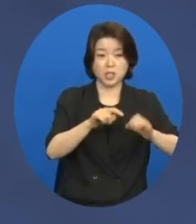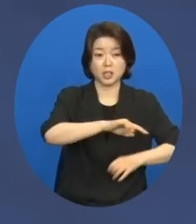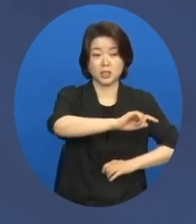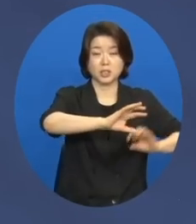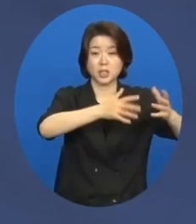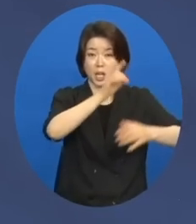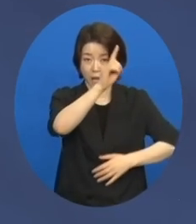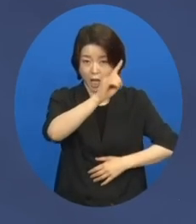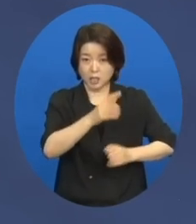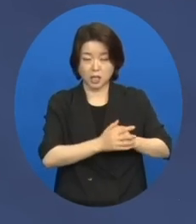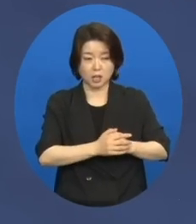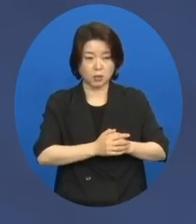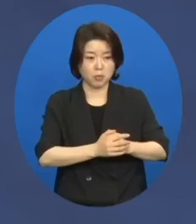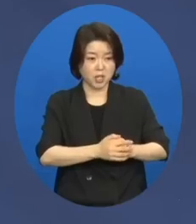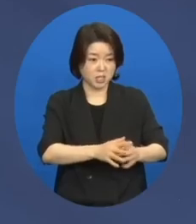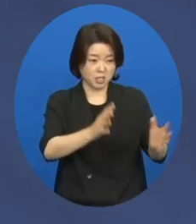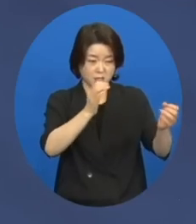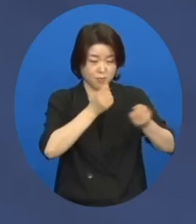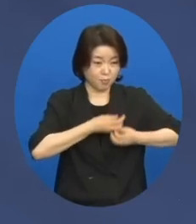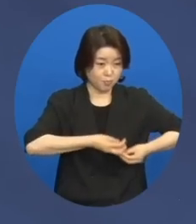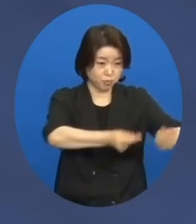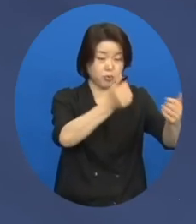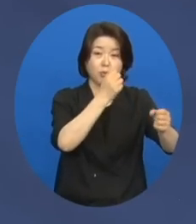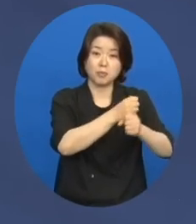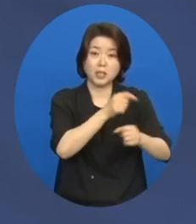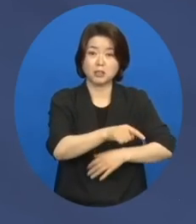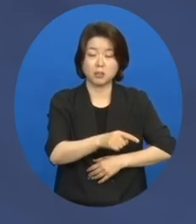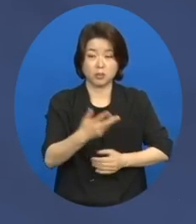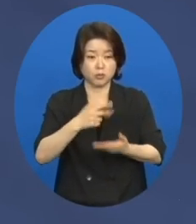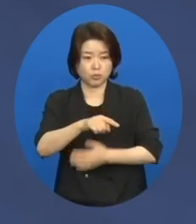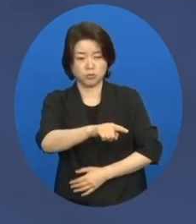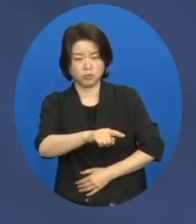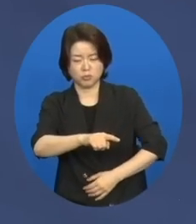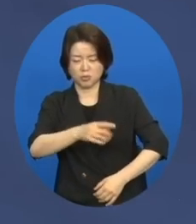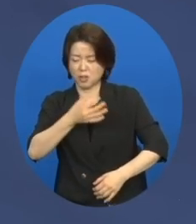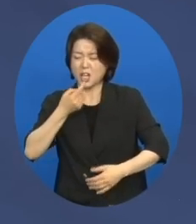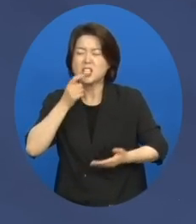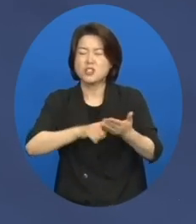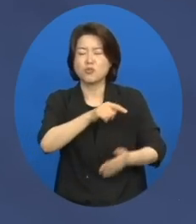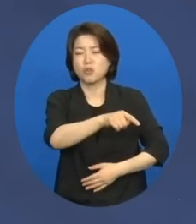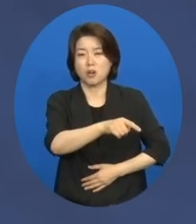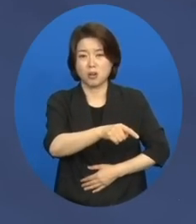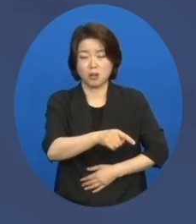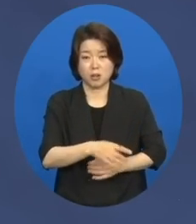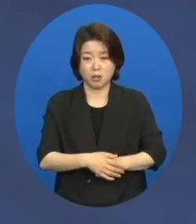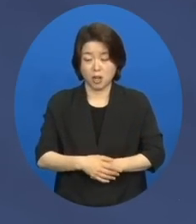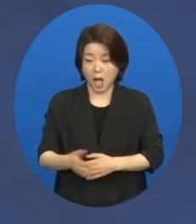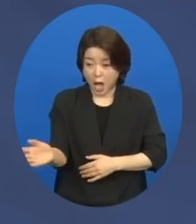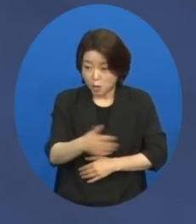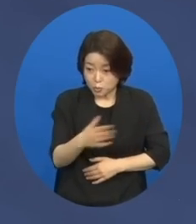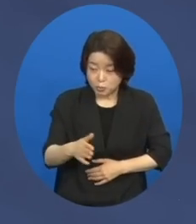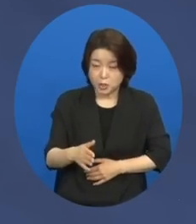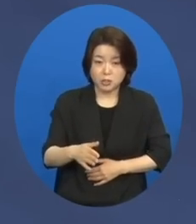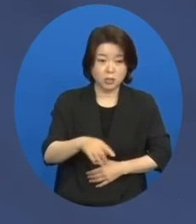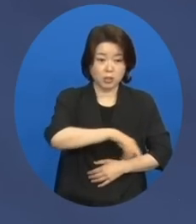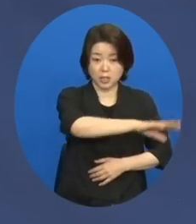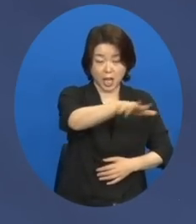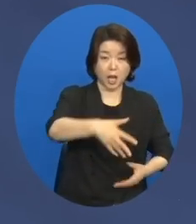그냥 완전히 떡을 만들어버리시는 거 주님 그거 일도 아니에요. 왜냐하면 무에서 유를 창조하신 분이니까.